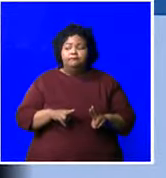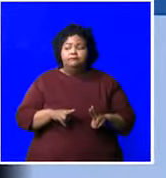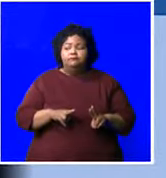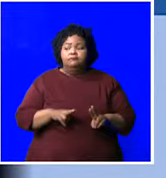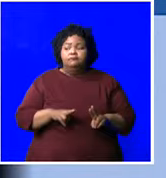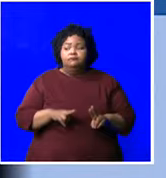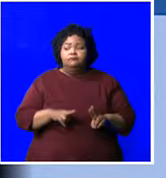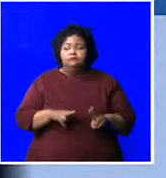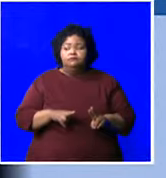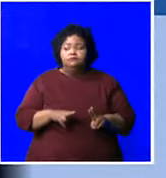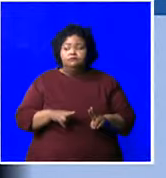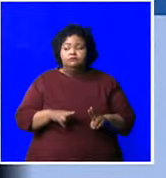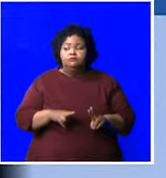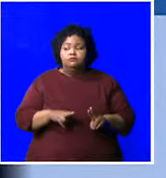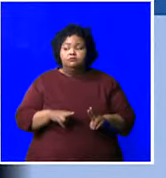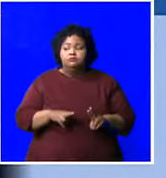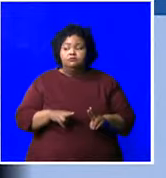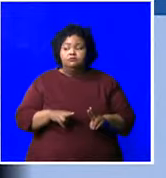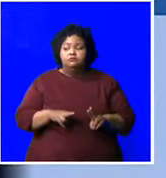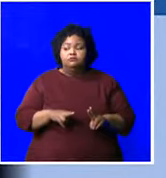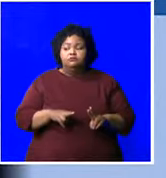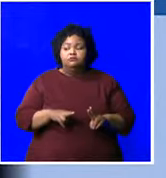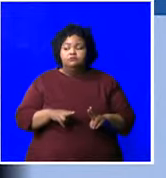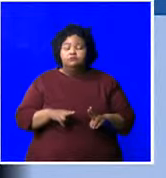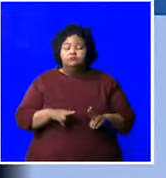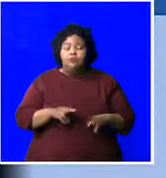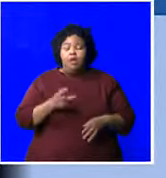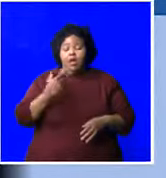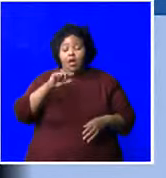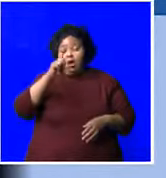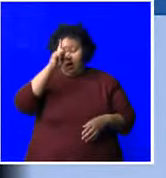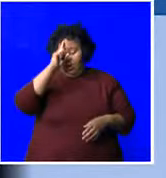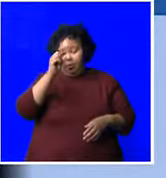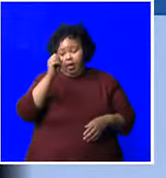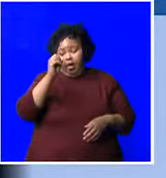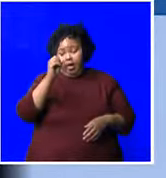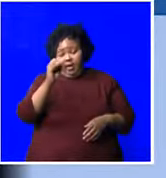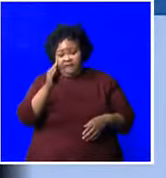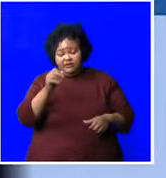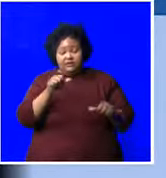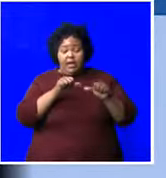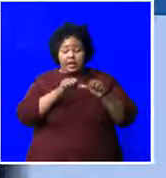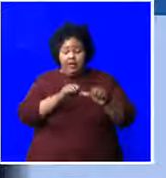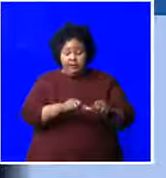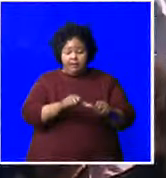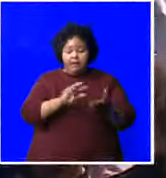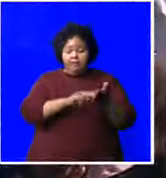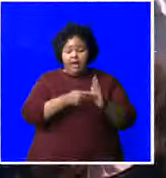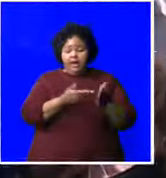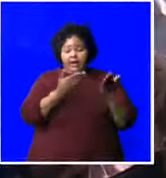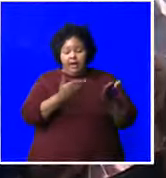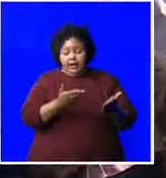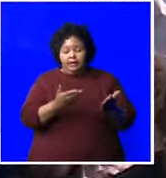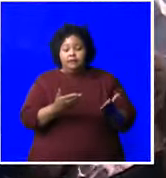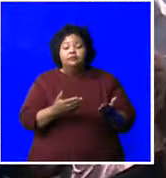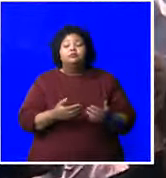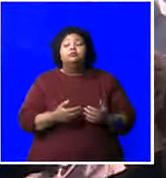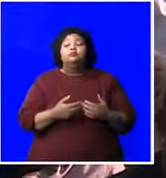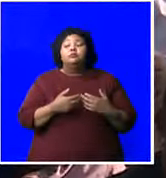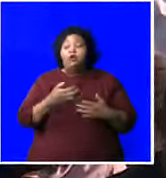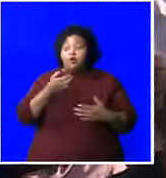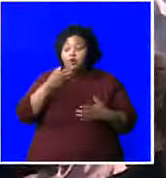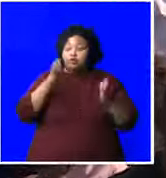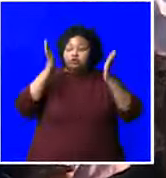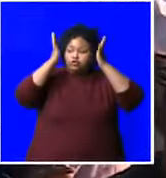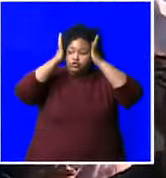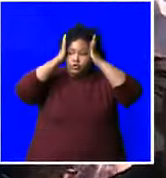Ngiyathemba ukuthi loko uma singenda loko singaqhubeka siyembili. Nkosi bayethu